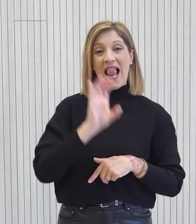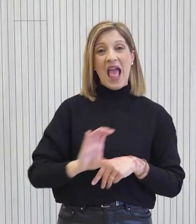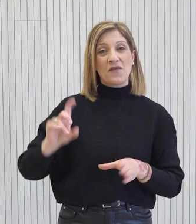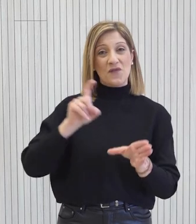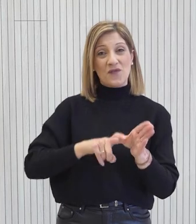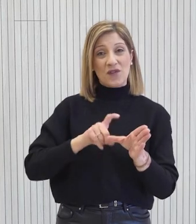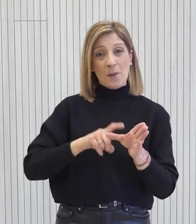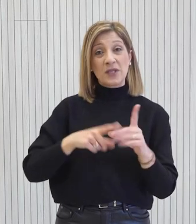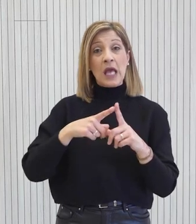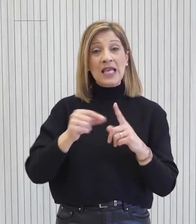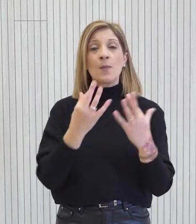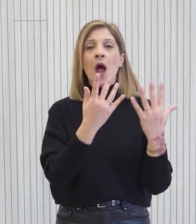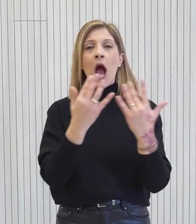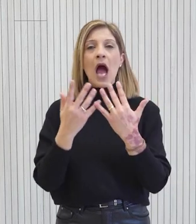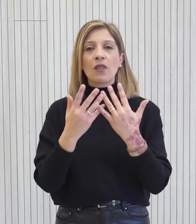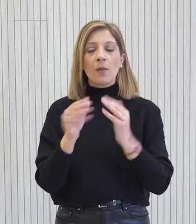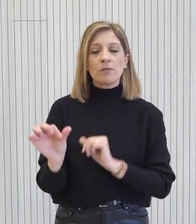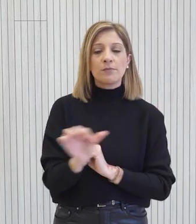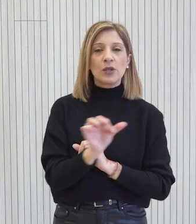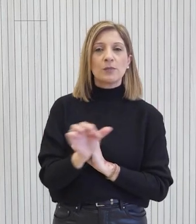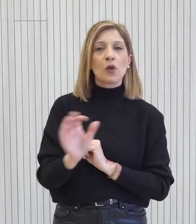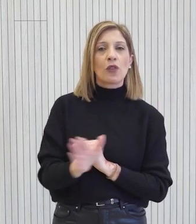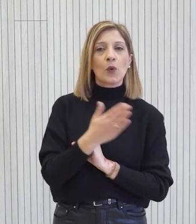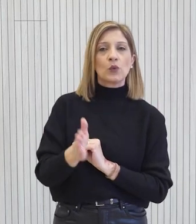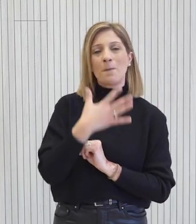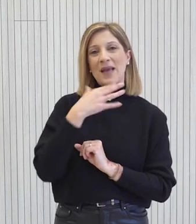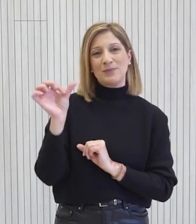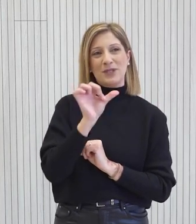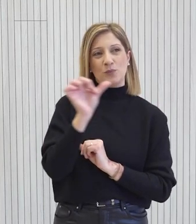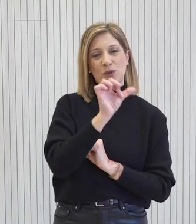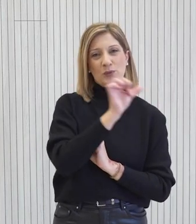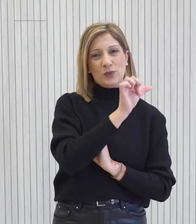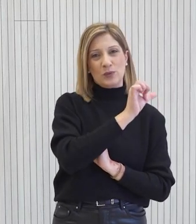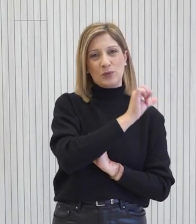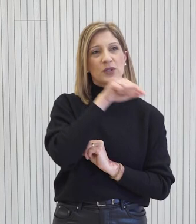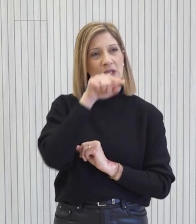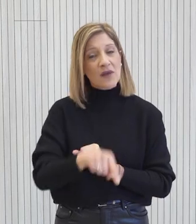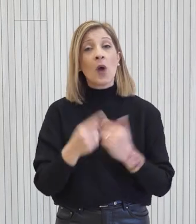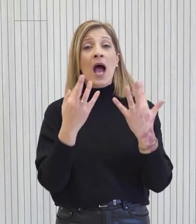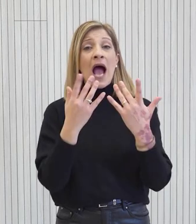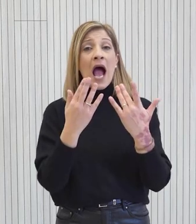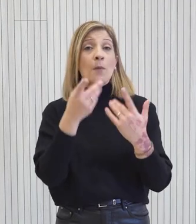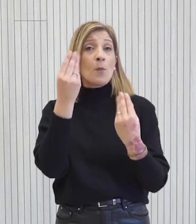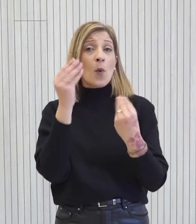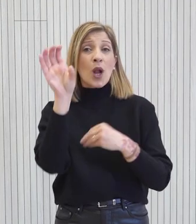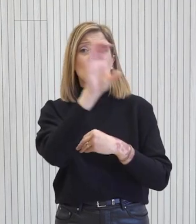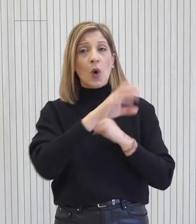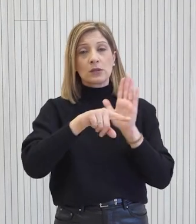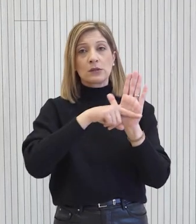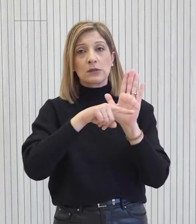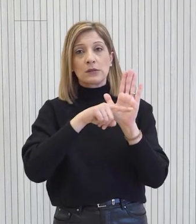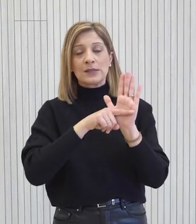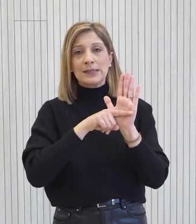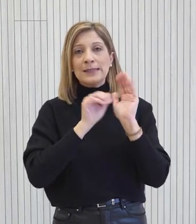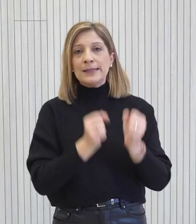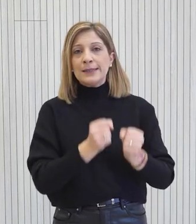Ένωσης σε απόλυτους αριθμούς επιστροφών, σε μια περίοδο που στην πλειονότητα των κρατών μελών οι αριθμοί είναι αρνητικοί. Σύμφωνα με τα